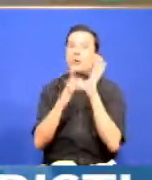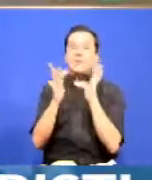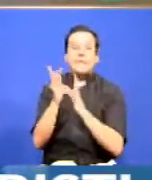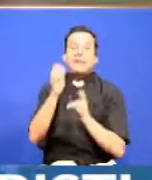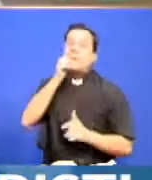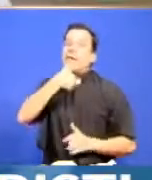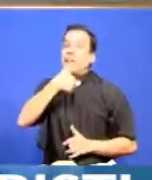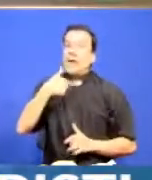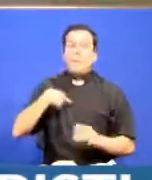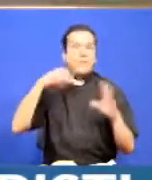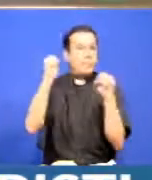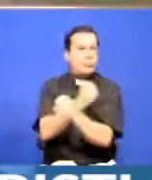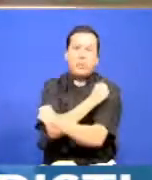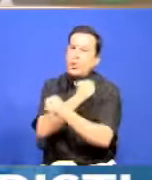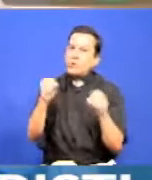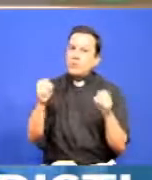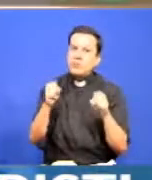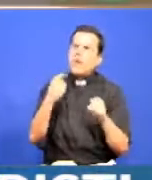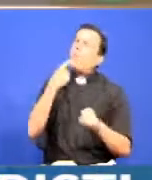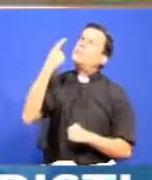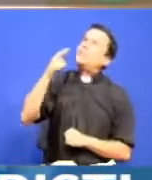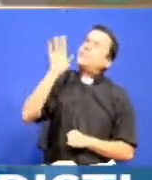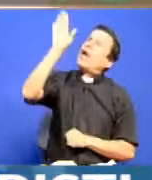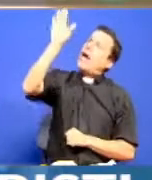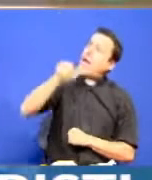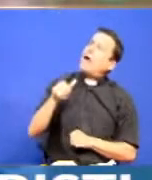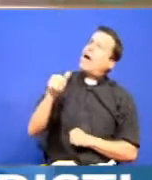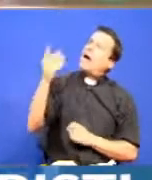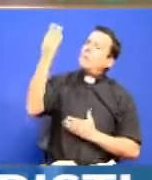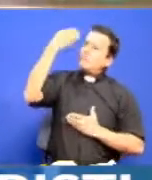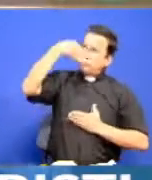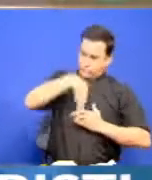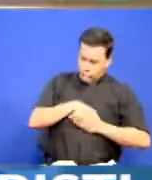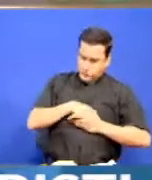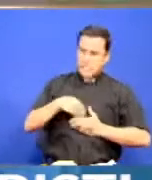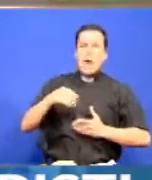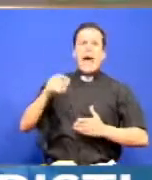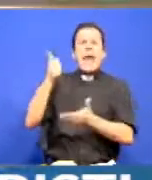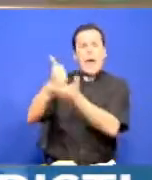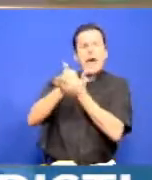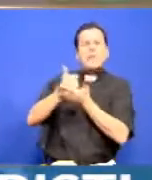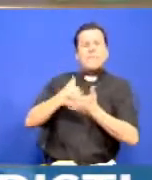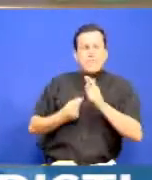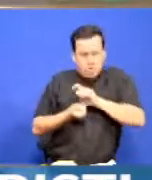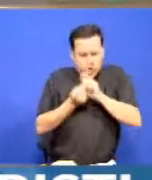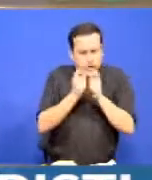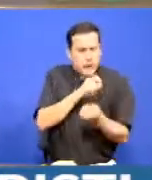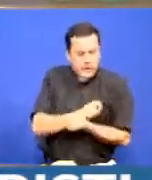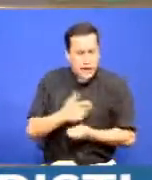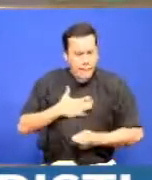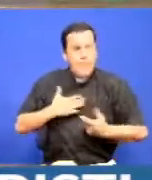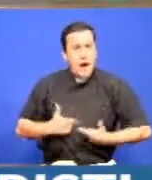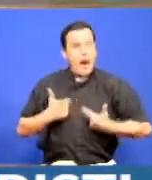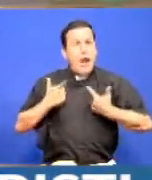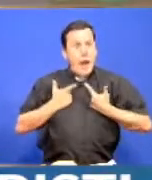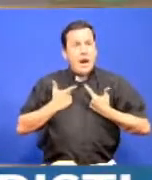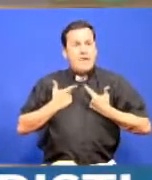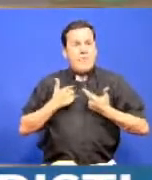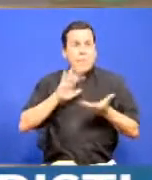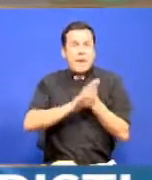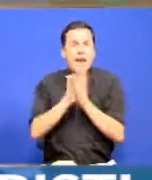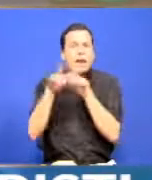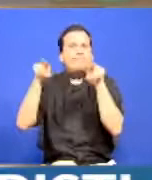nataka wewe uje kwangu, unibadilishe, niwe kama wewe. Kama wewe. Pante Virgilio is another Jesus.